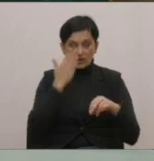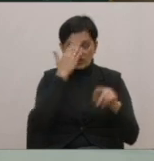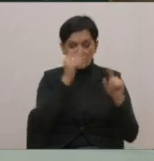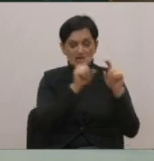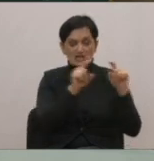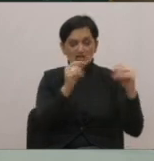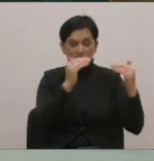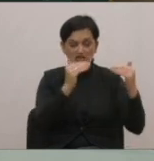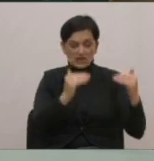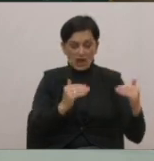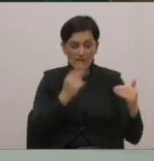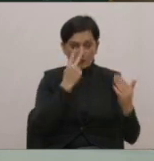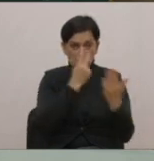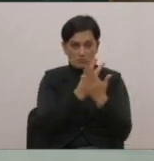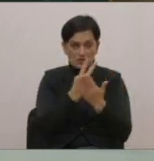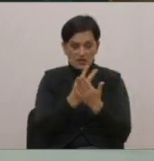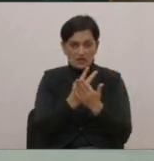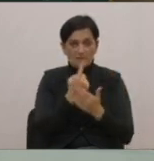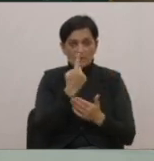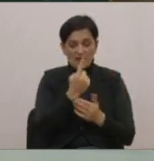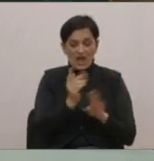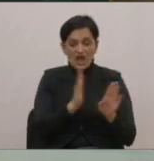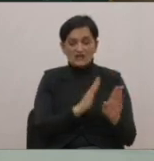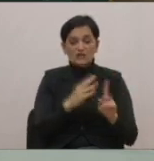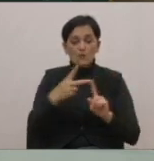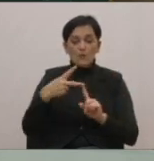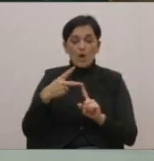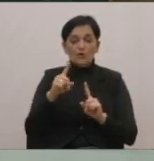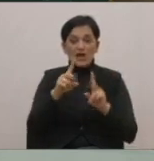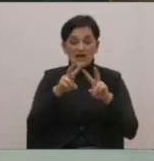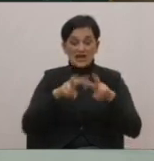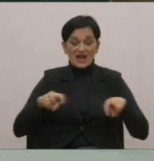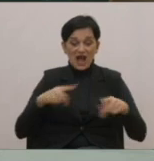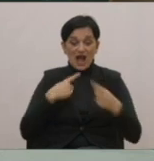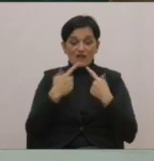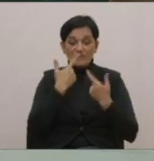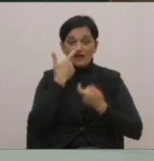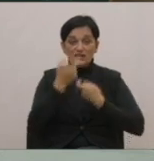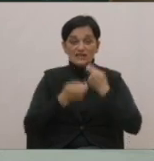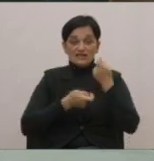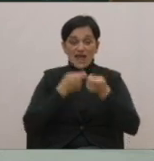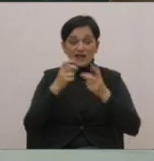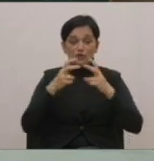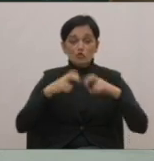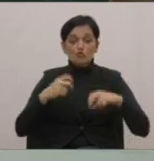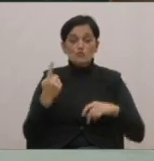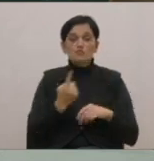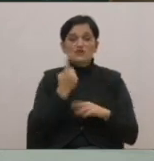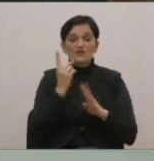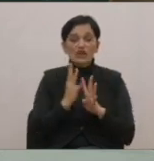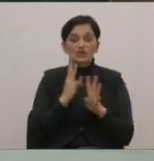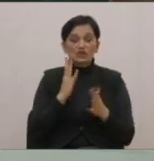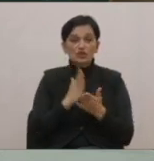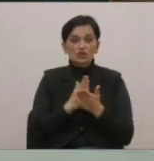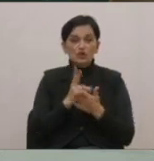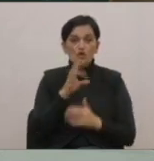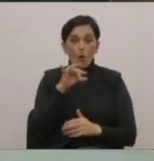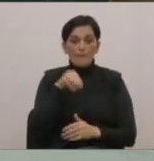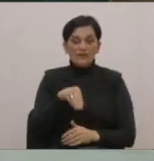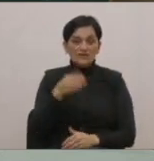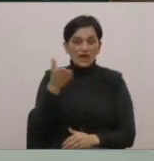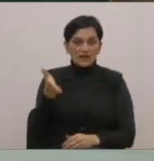მიხედვით განხილვის ფორმა. ერთი, მეორე, რაც შეეხება განხილვას, მათ შორის დეტალურ განხილვისთვის უპირველეს ყოვლისა ამისთვის არის